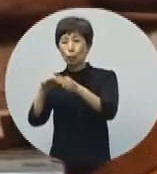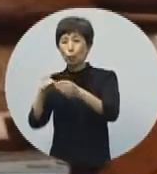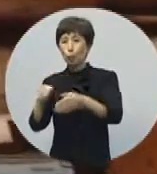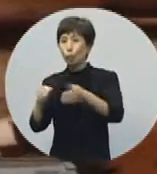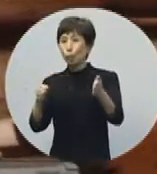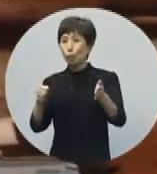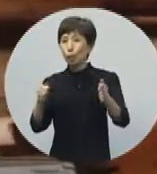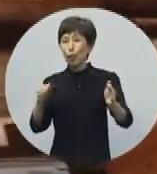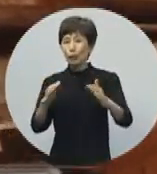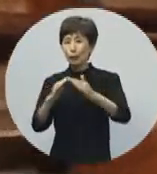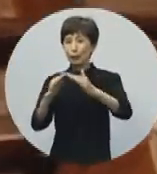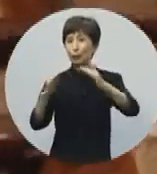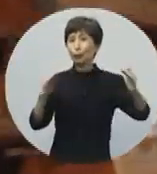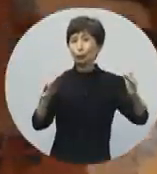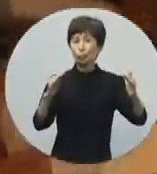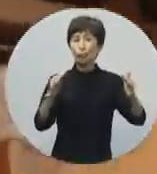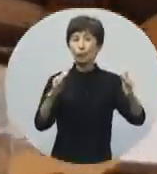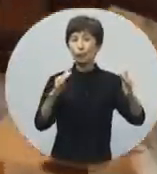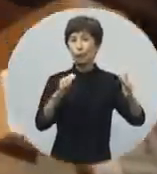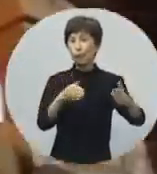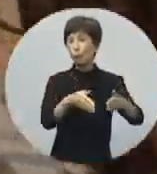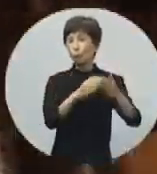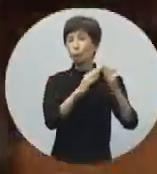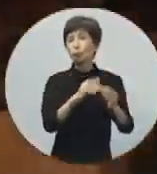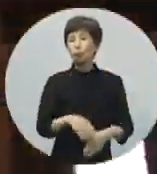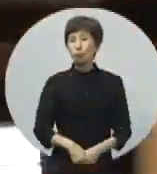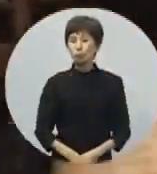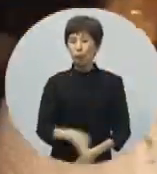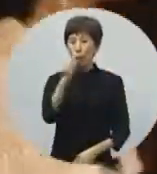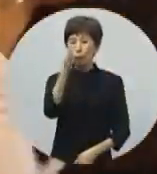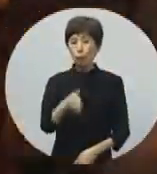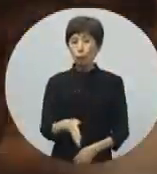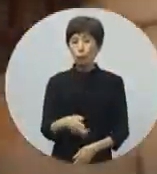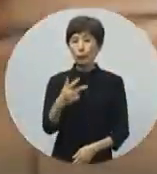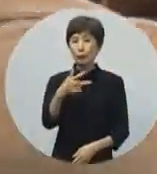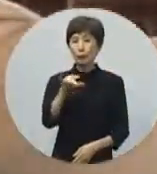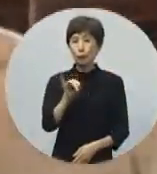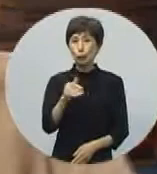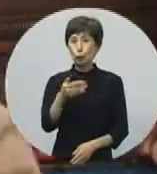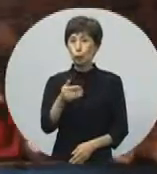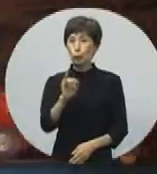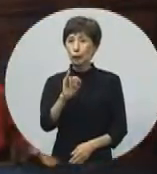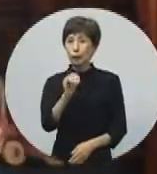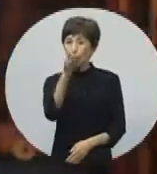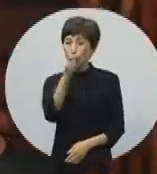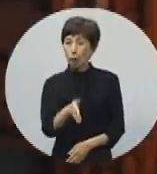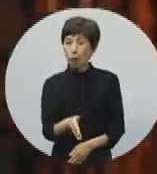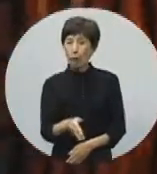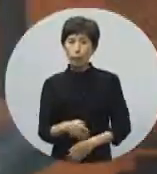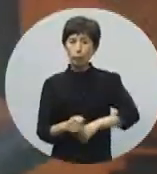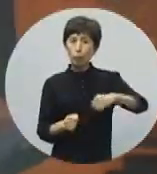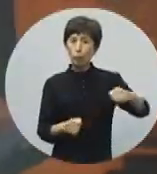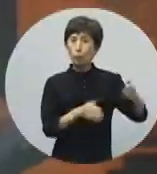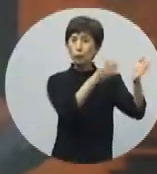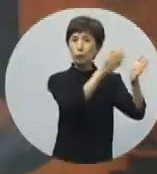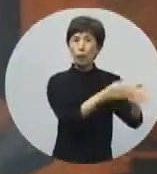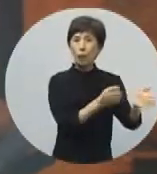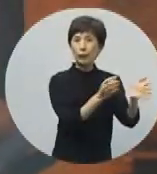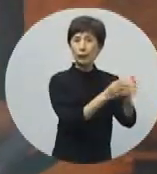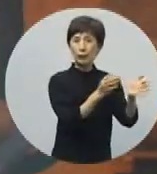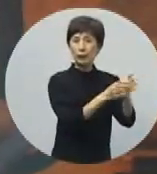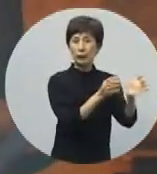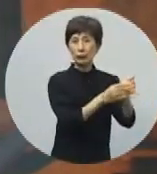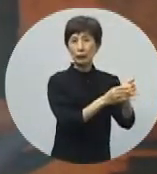ようにしてなっているので、はい、低い壁なんですけど、うん、こっち側を見ると石の壁がずっと見えてきますよね。これは鎌倉